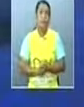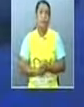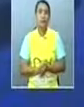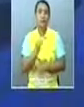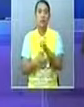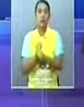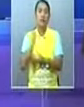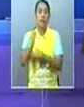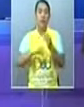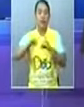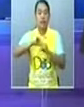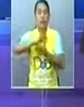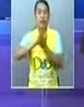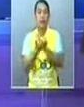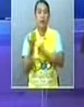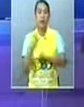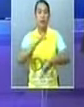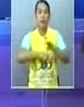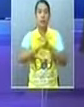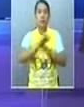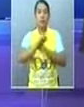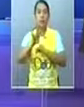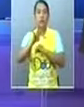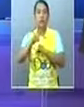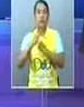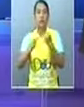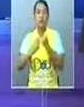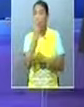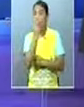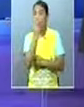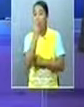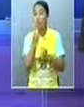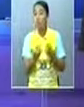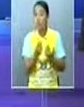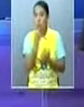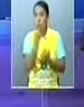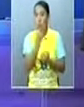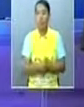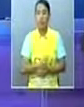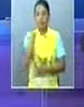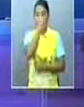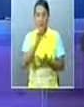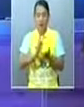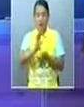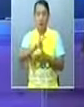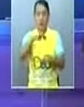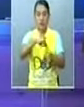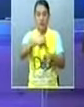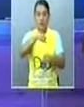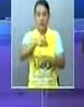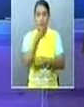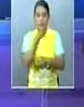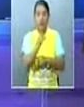ขึ้นไปได้นะคะสักประมาณ60-70 เหรียญคงต้องรอติดตามด้วย ต้องรอลุ้นกันนะครับสำหรับท่านไหนที่ลงทุนในหุ้นพลังงานหรือว่าลงทุ